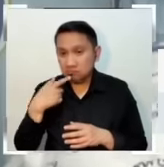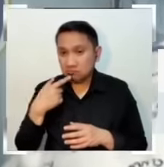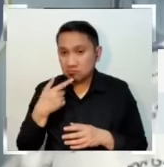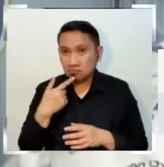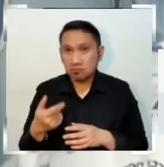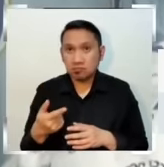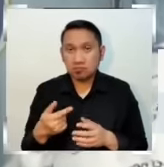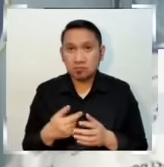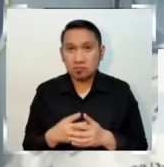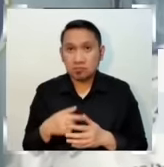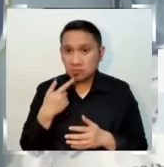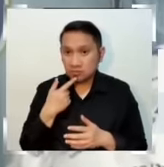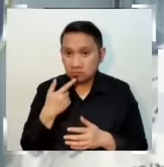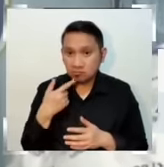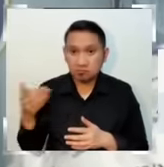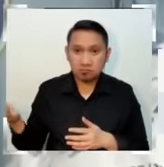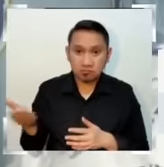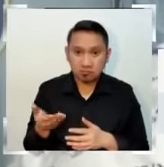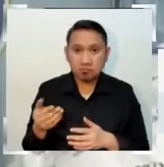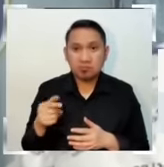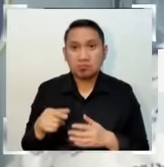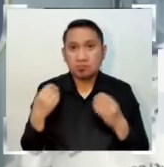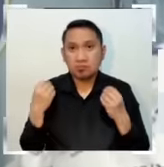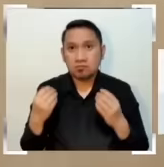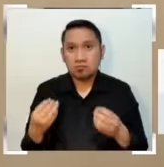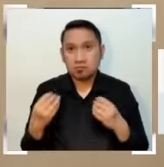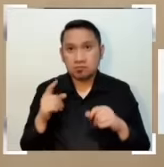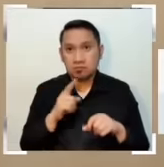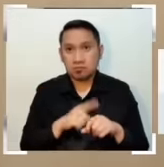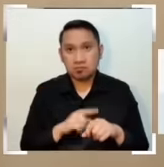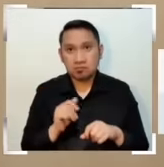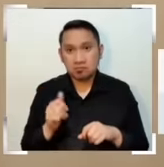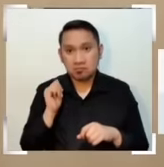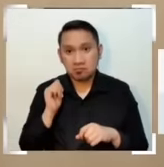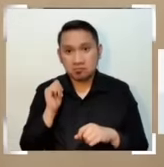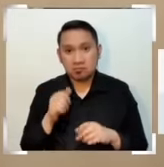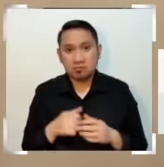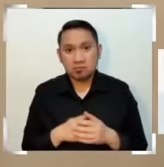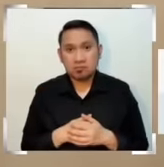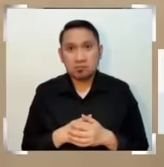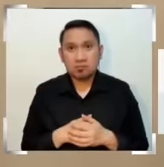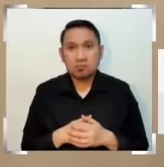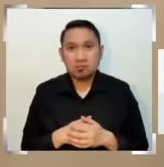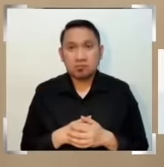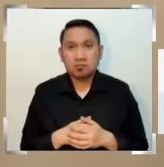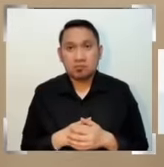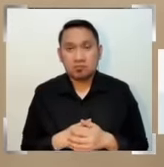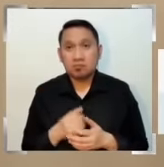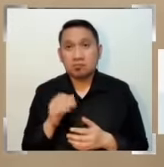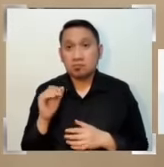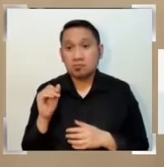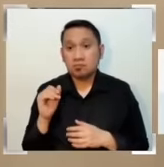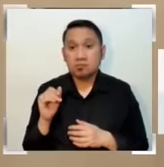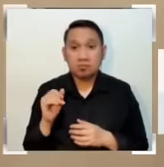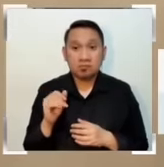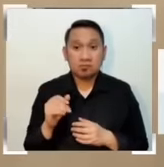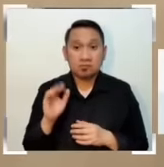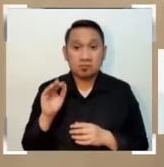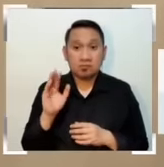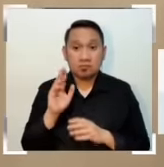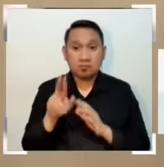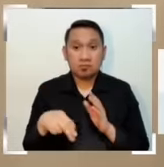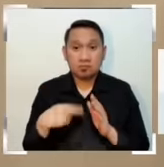inaya ko siya ilang beses hanggang talagang ayaw niya. Halos 15 oras siyang nagtago roon hanggang